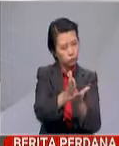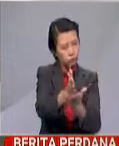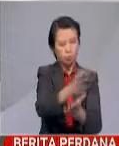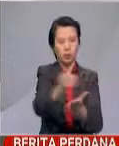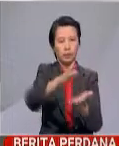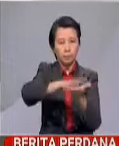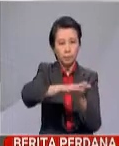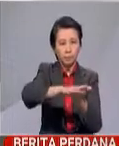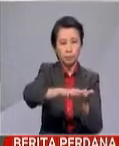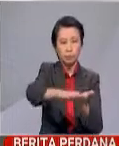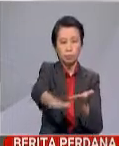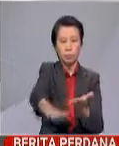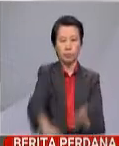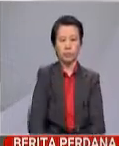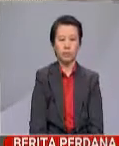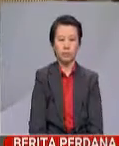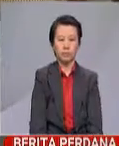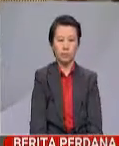dan